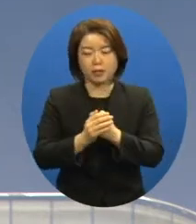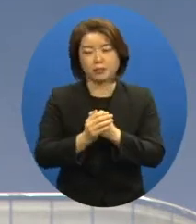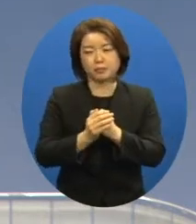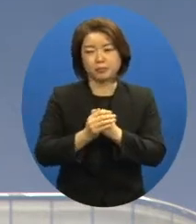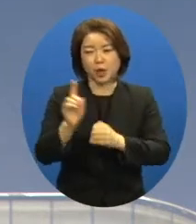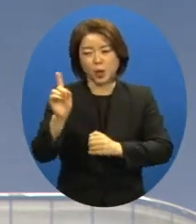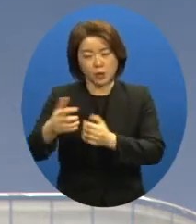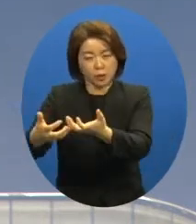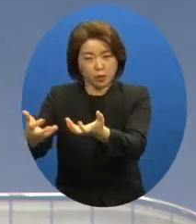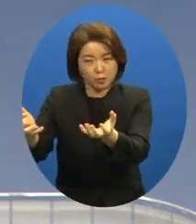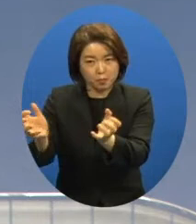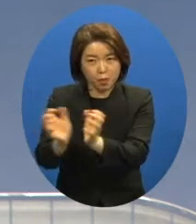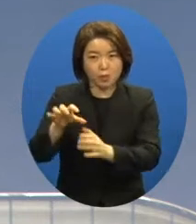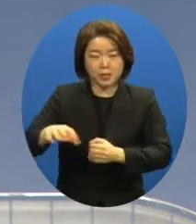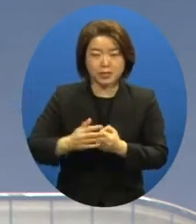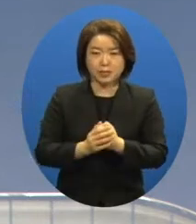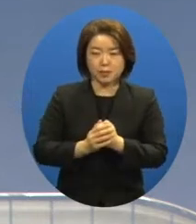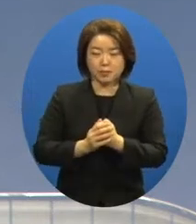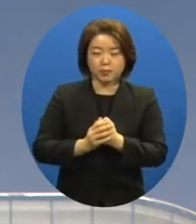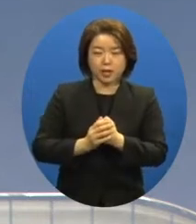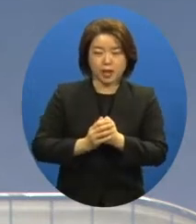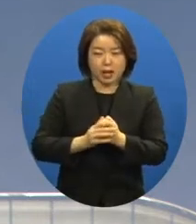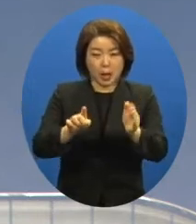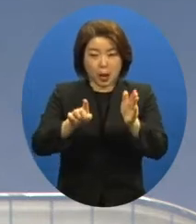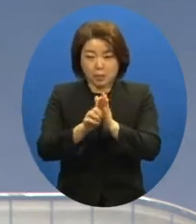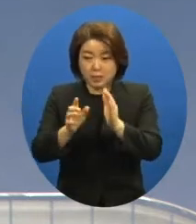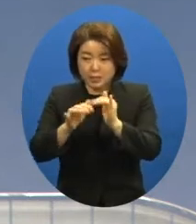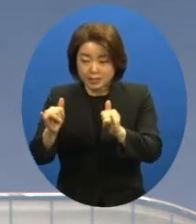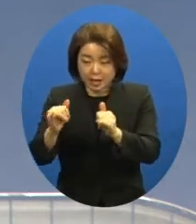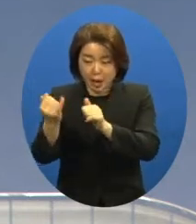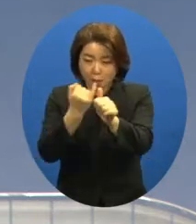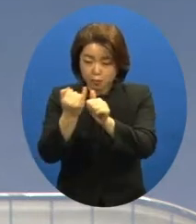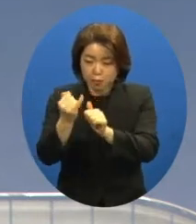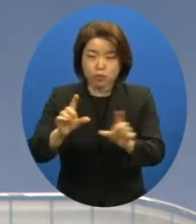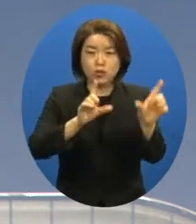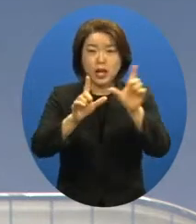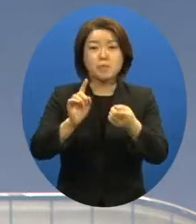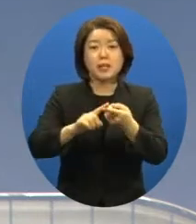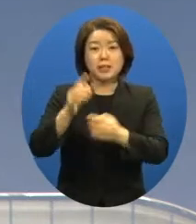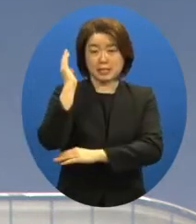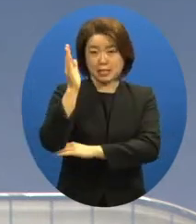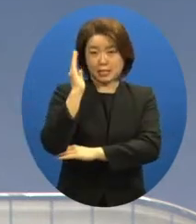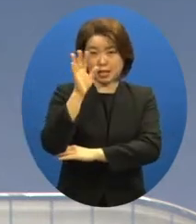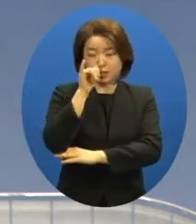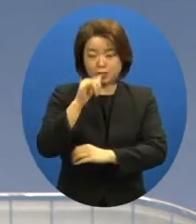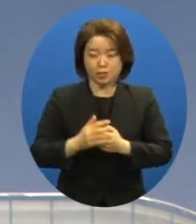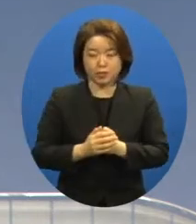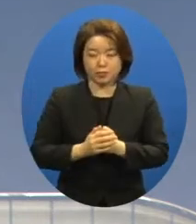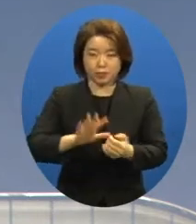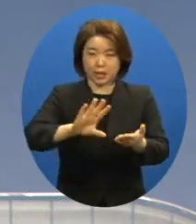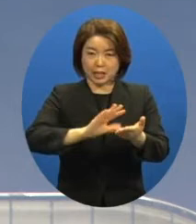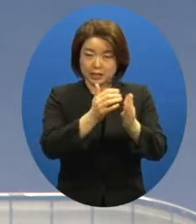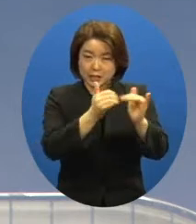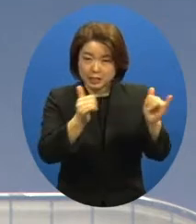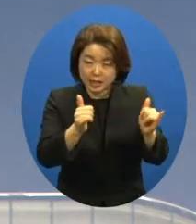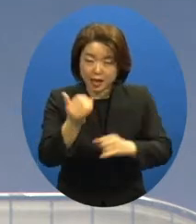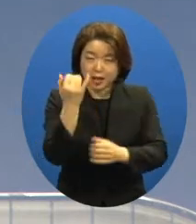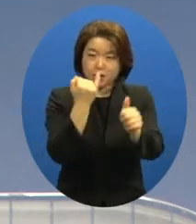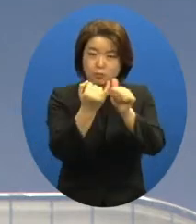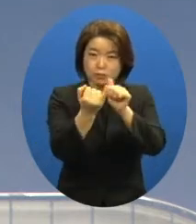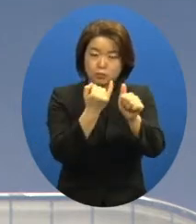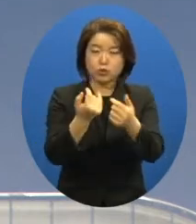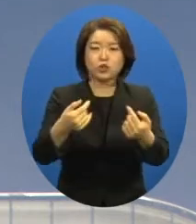모임에서 크리스찬 부부의 삶에 대하여 강연을 했습니다. 크리스찬 부부는 함께